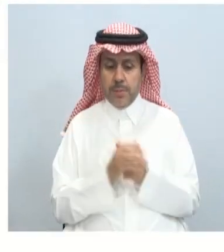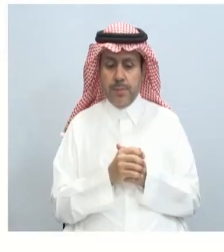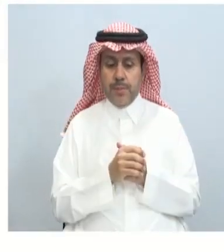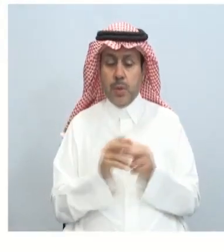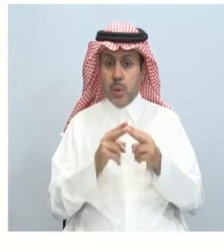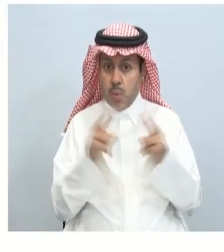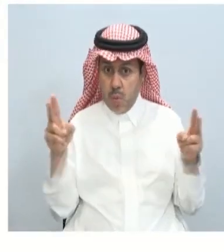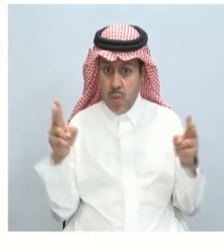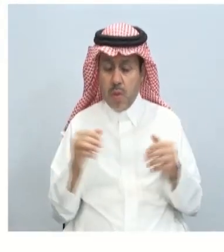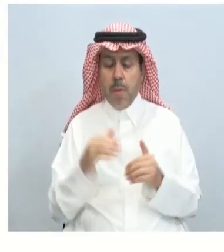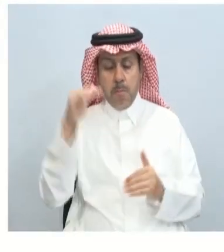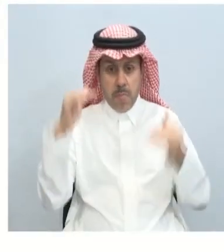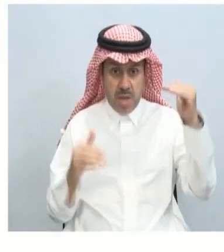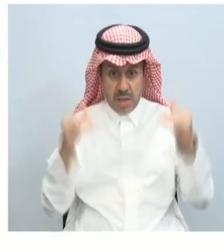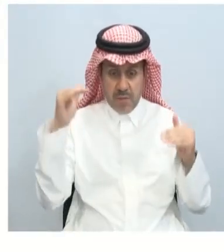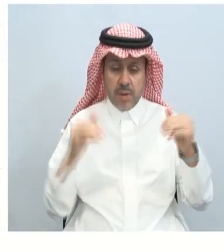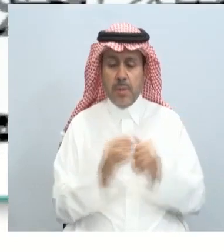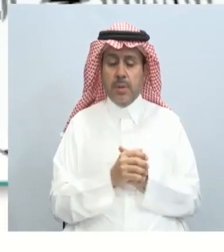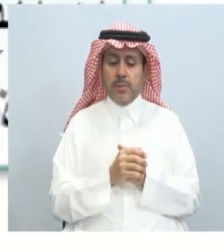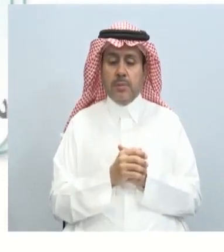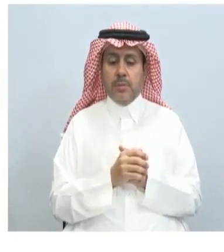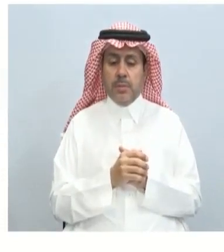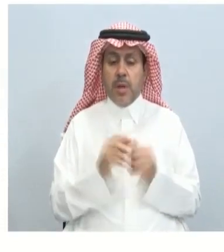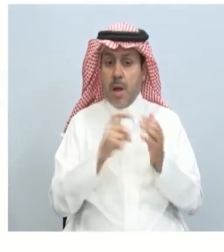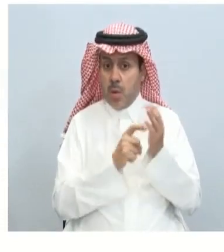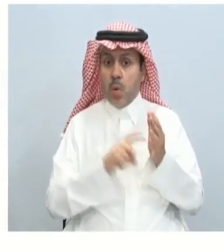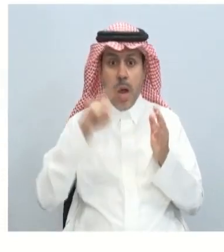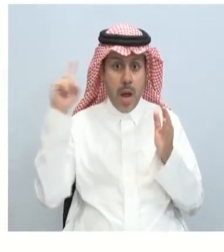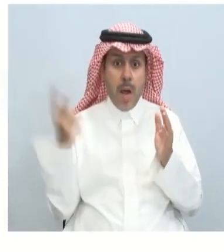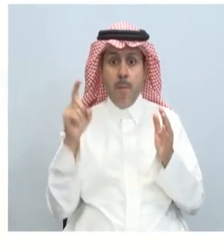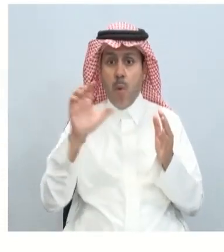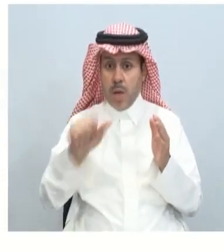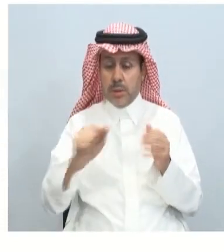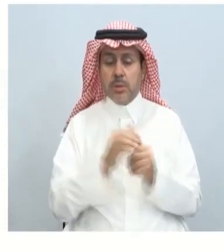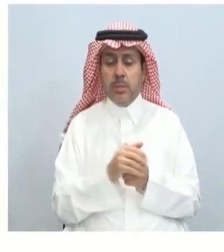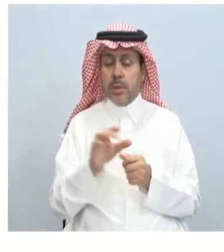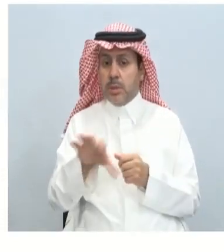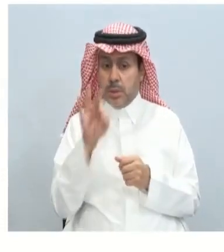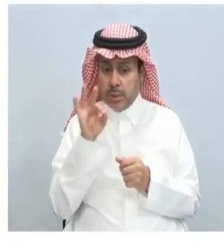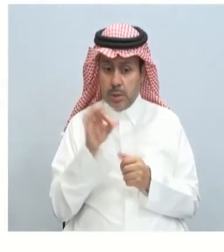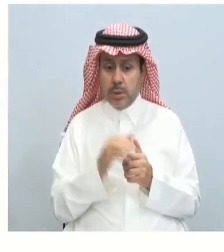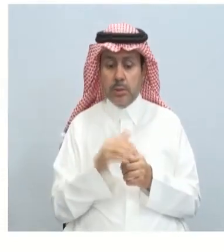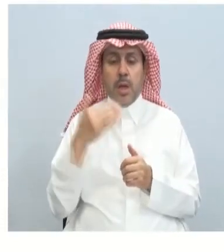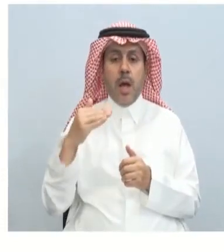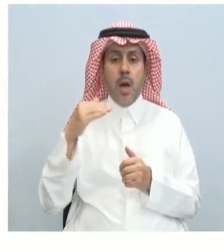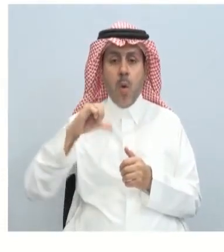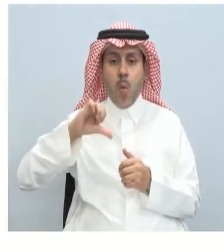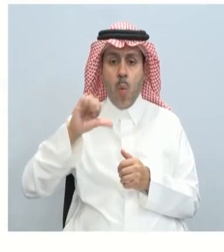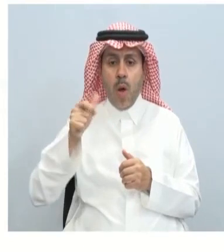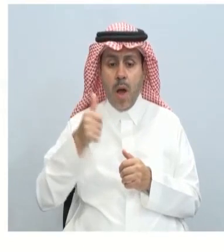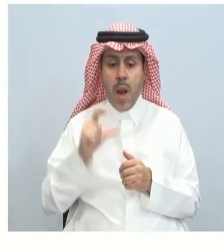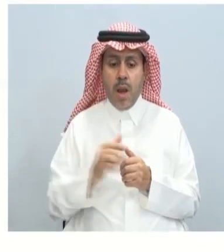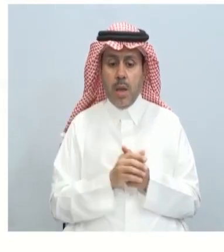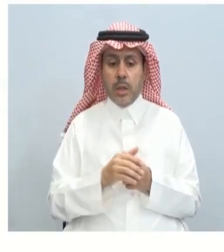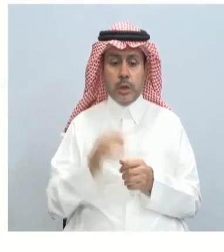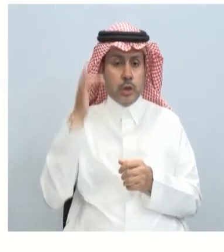توضح معيار التفرقه بين القانون الخاص والقانون العام وايضا تستنتج احوال التصرفات للسلطه العامه باعتبارها